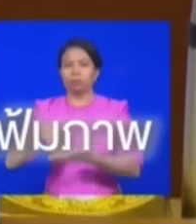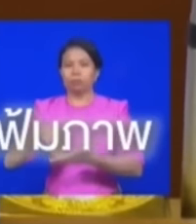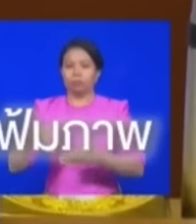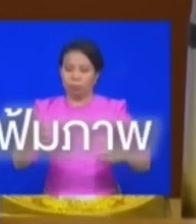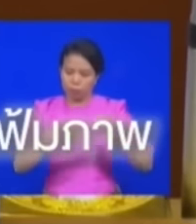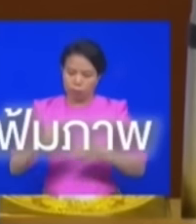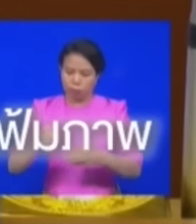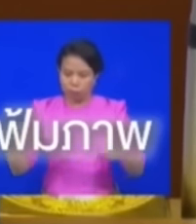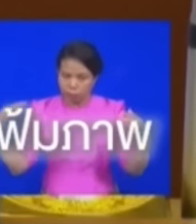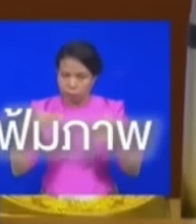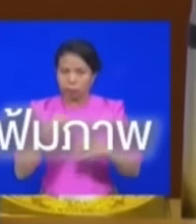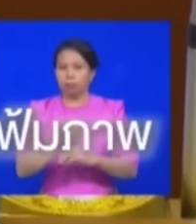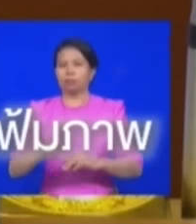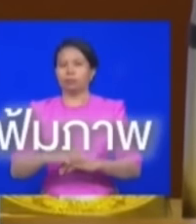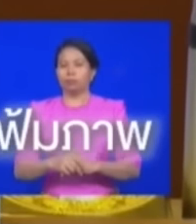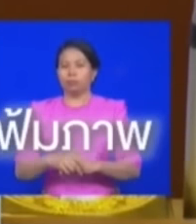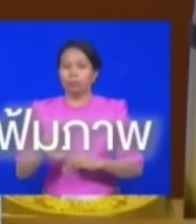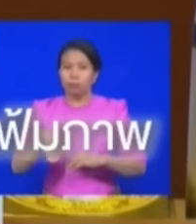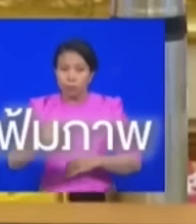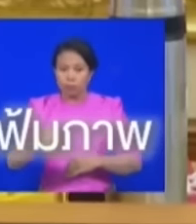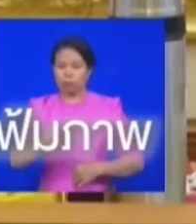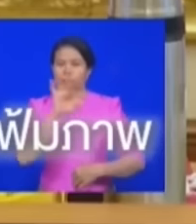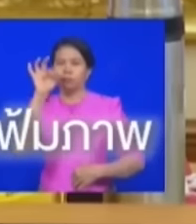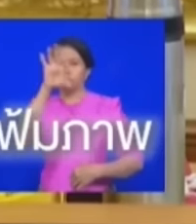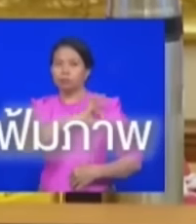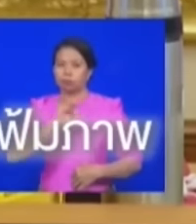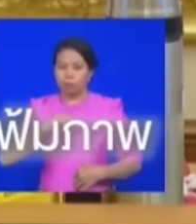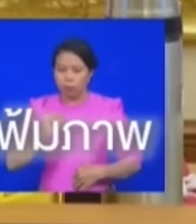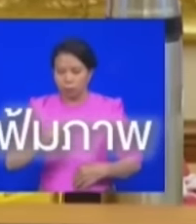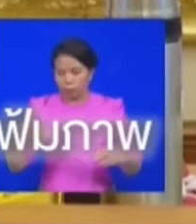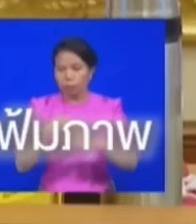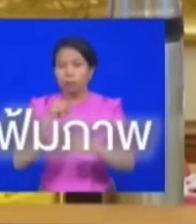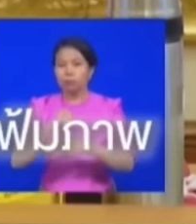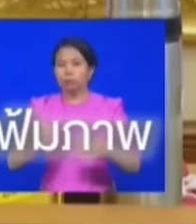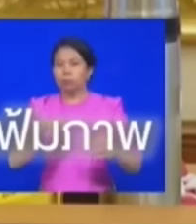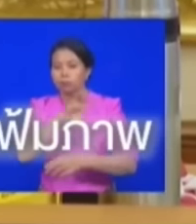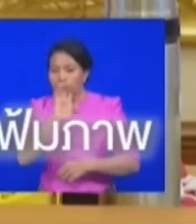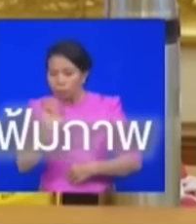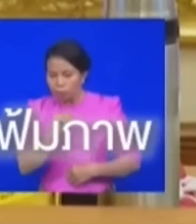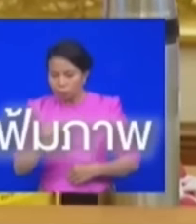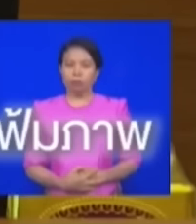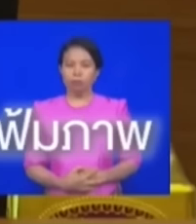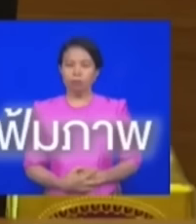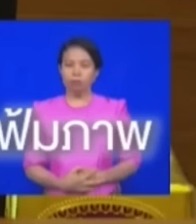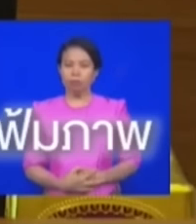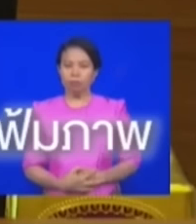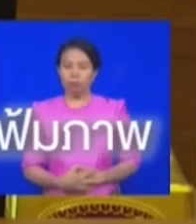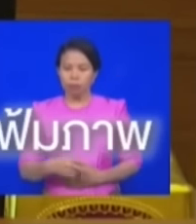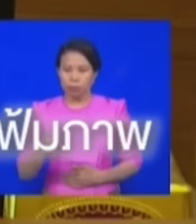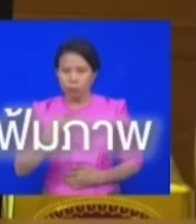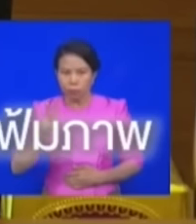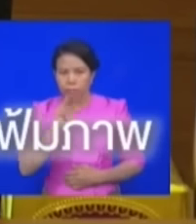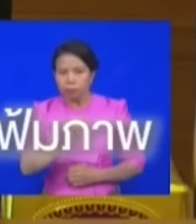เท้าบางครั้งรัฐบาลทหารพม่าใช้กับระเบิดรุ่นที่มีความรุนแรงกว่านั้นครับก็คือใช้รุ่นmm